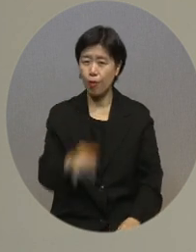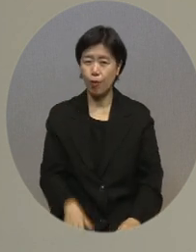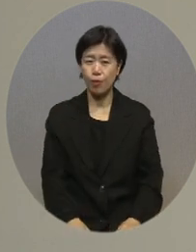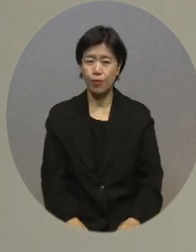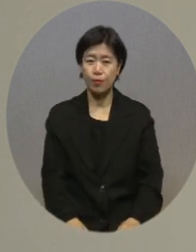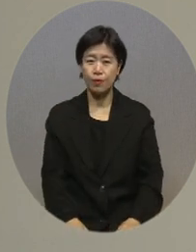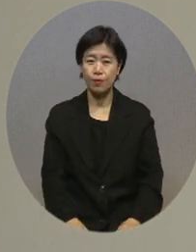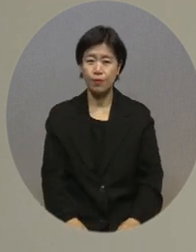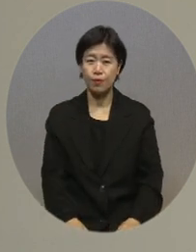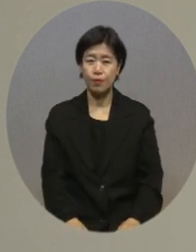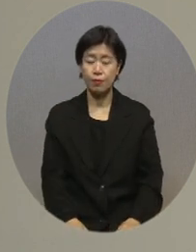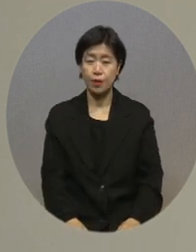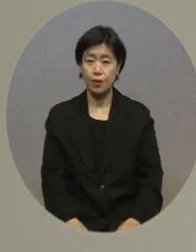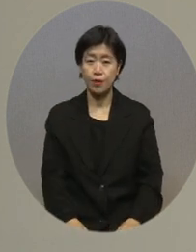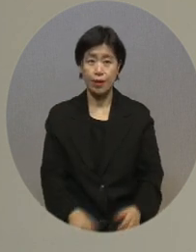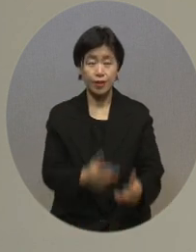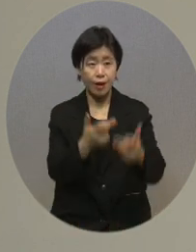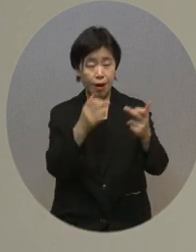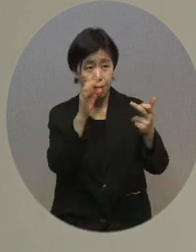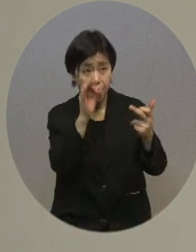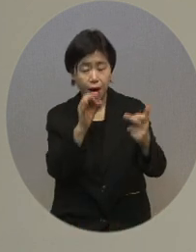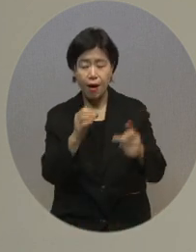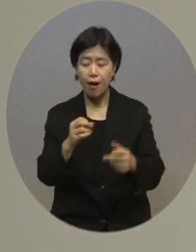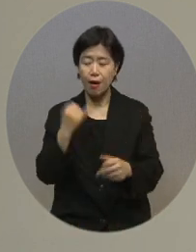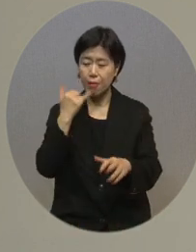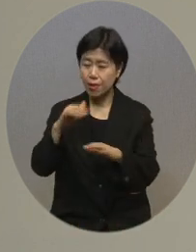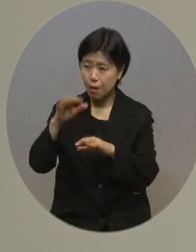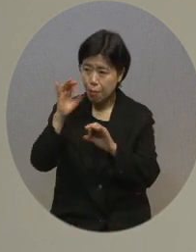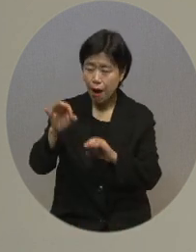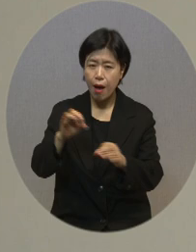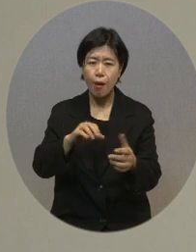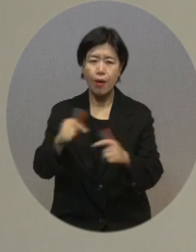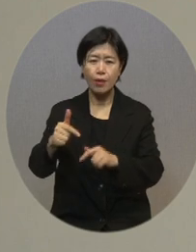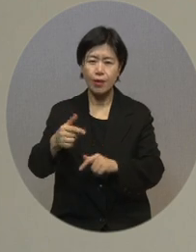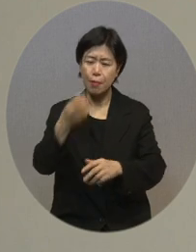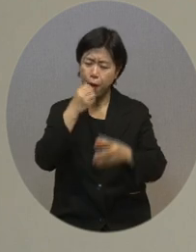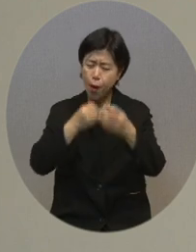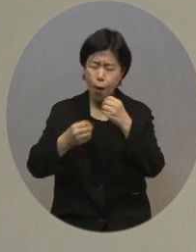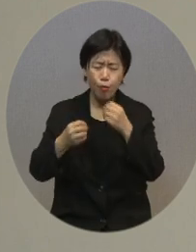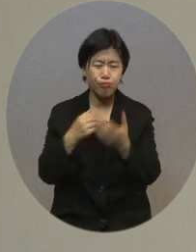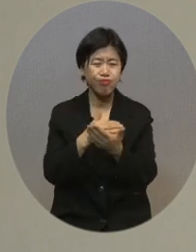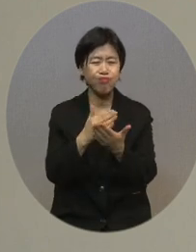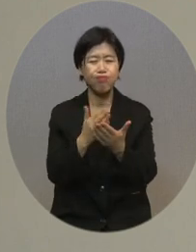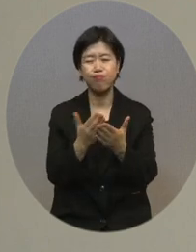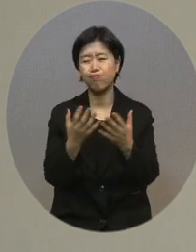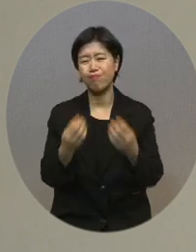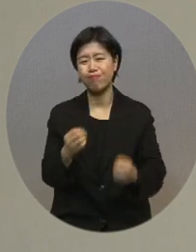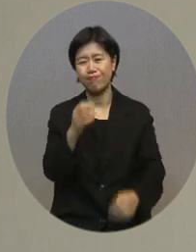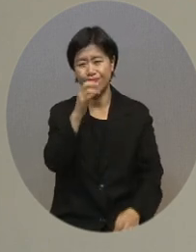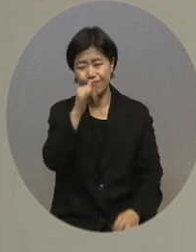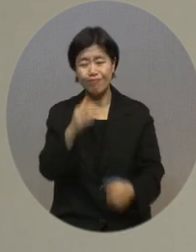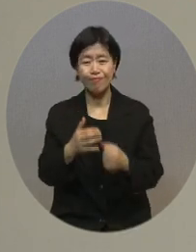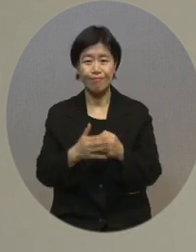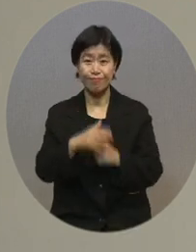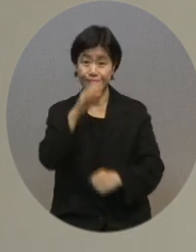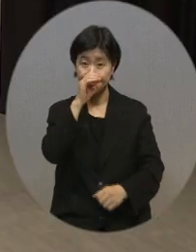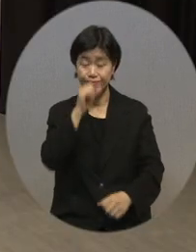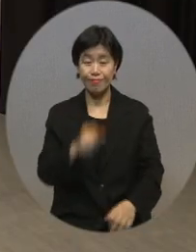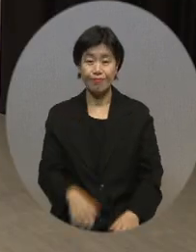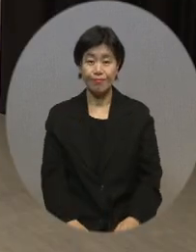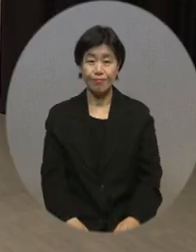예, 그래서 다양한 볼거리와 먹을거리들이 있어서 예, 가서 즐기기에 아주 좋은 동네인 것